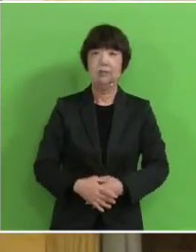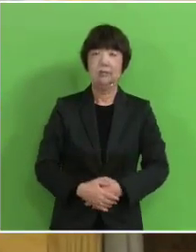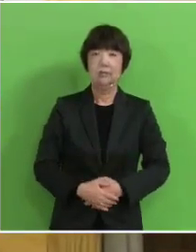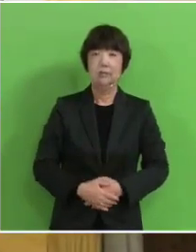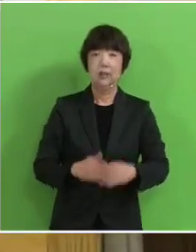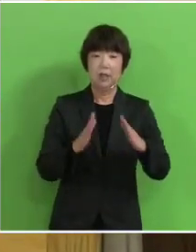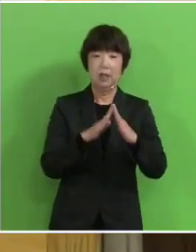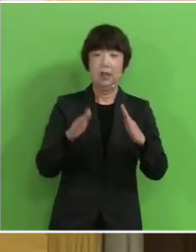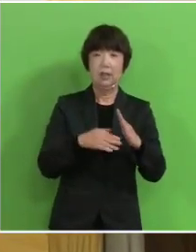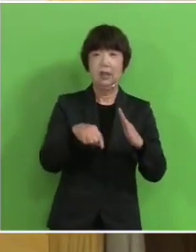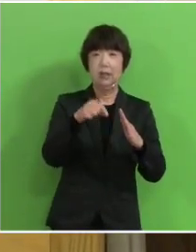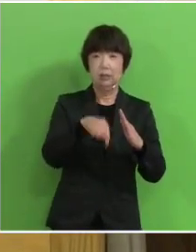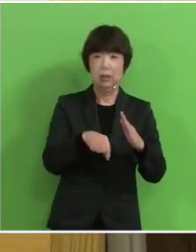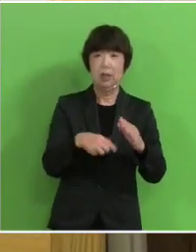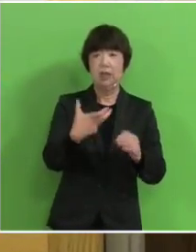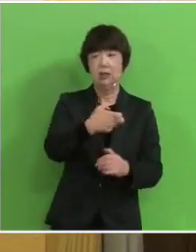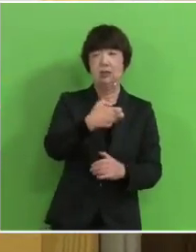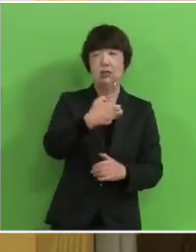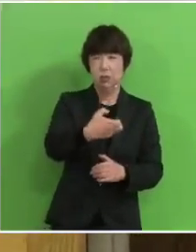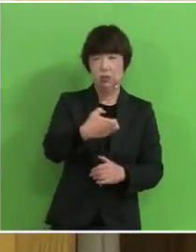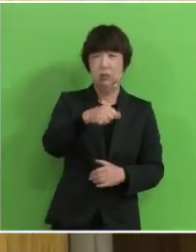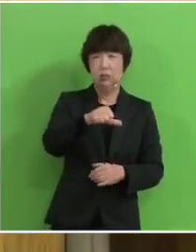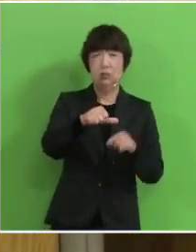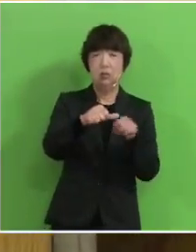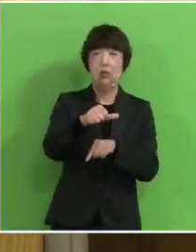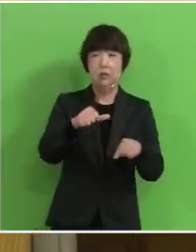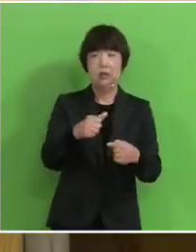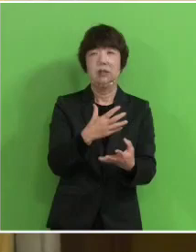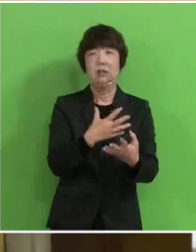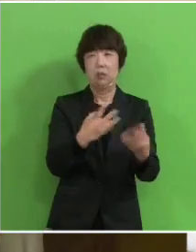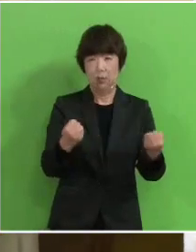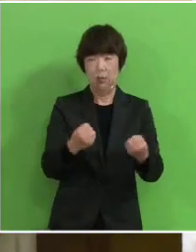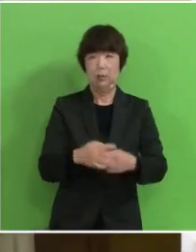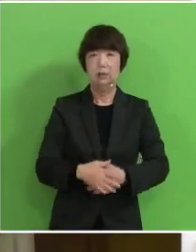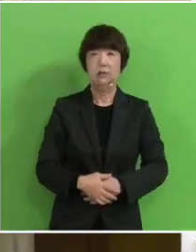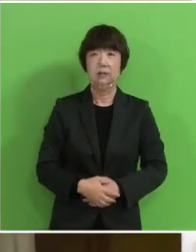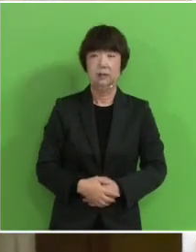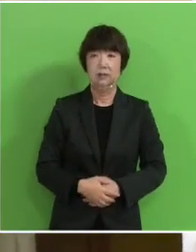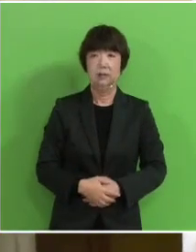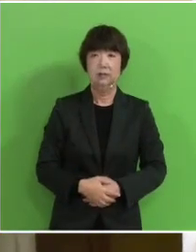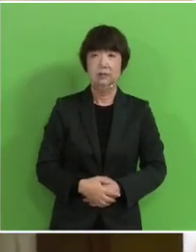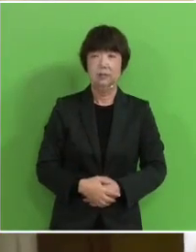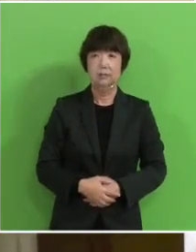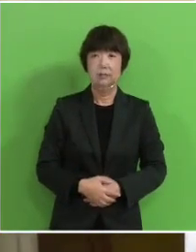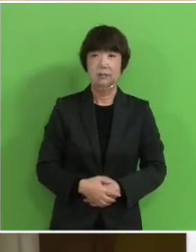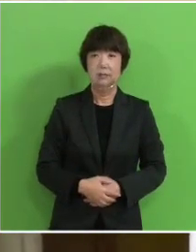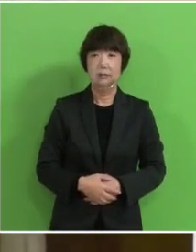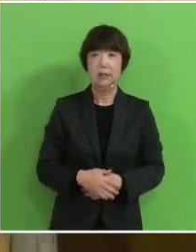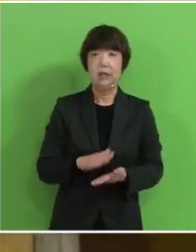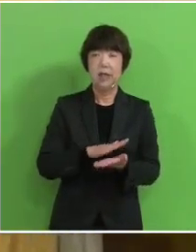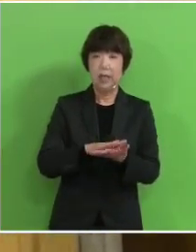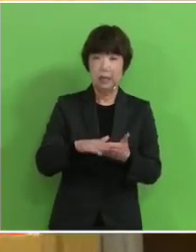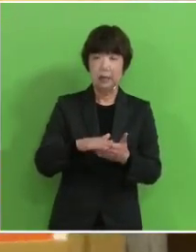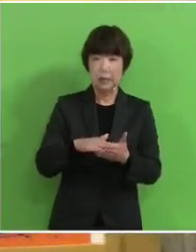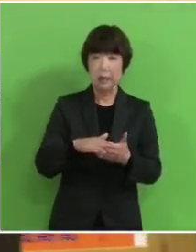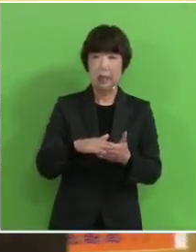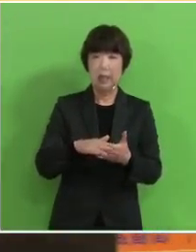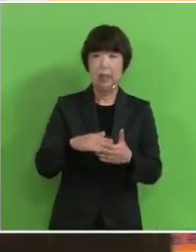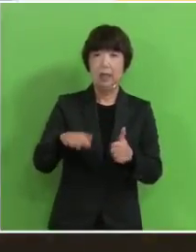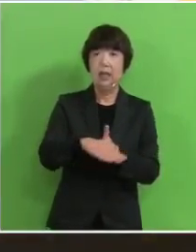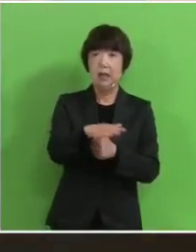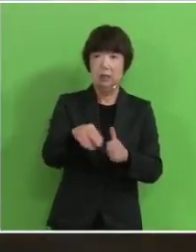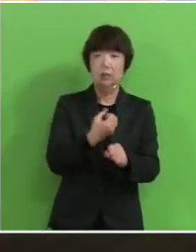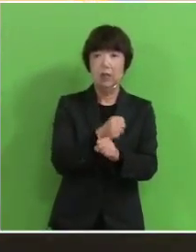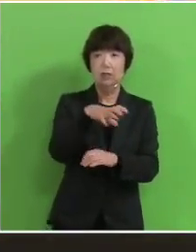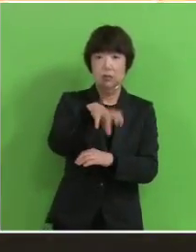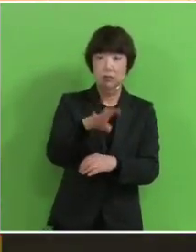家庭内がやはり95m 大半を占めております次に衛生環境研究所等でのゲノム解析